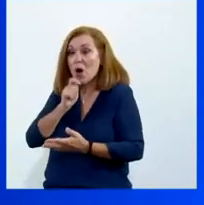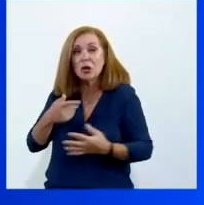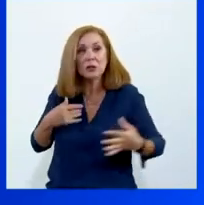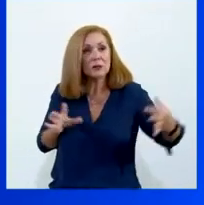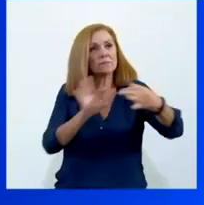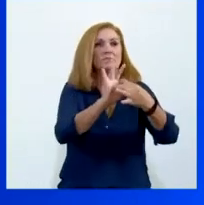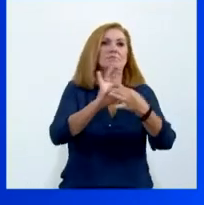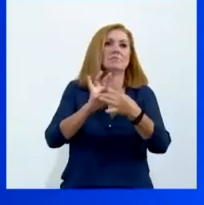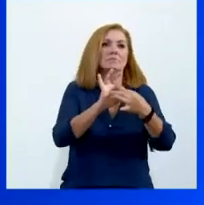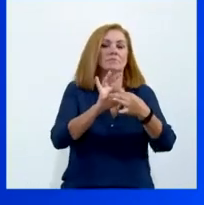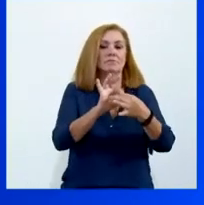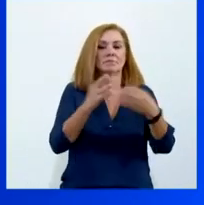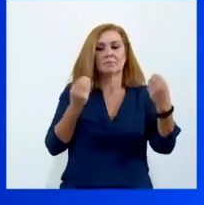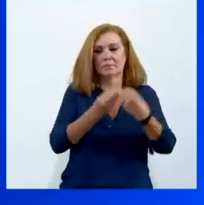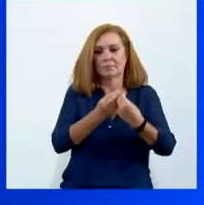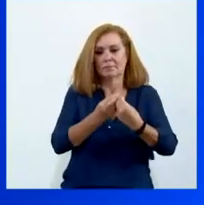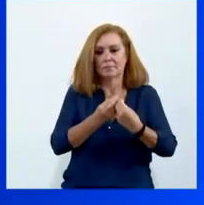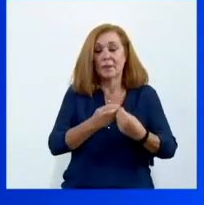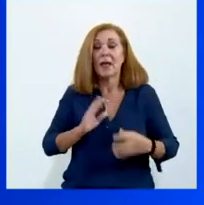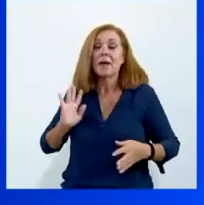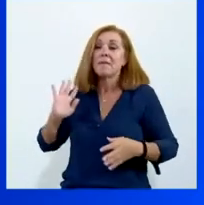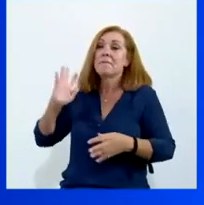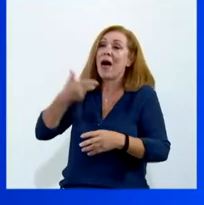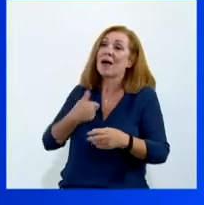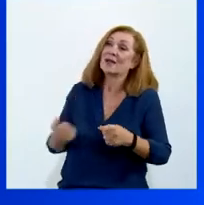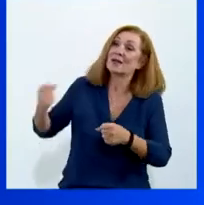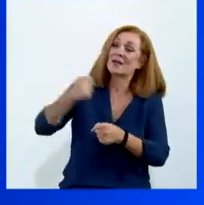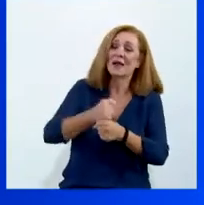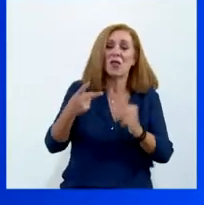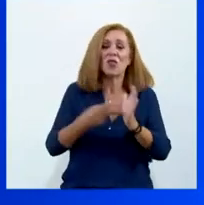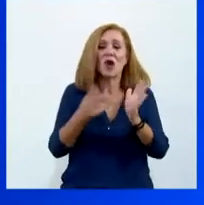μέχρι ισότου έρθουμε εμείς στα πράγματα το 2019,